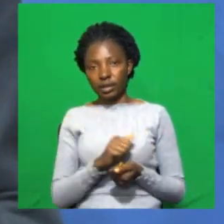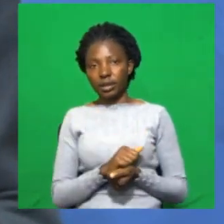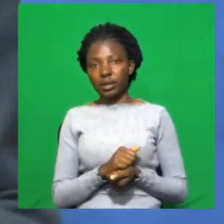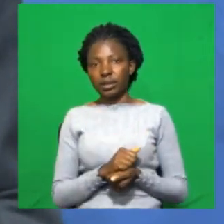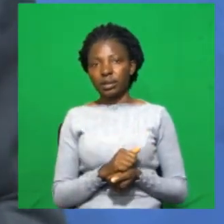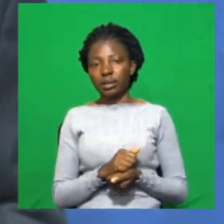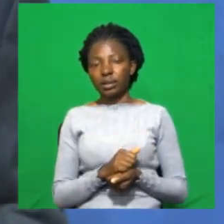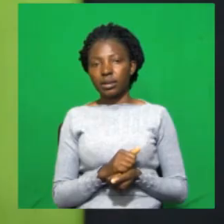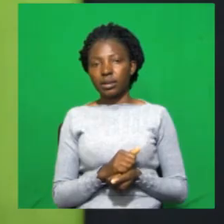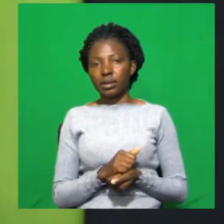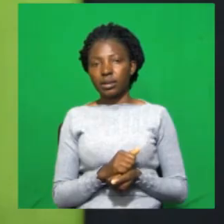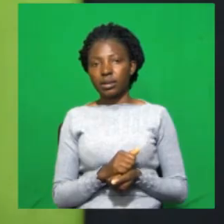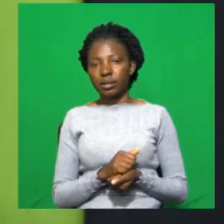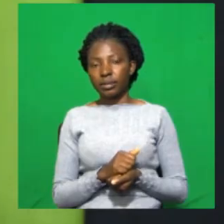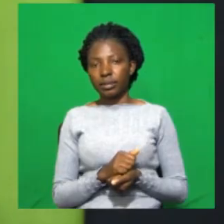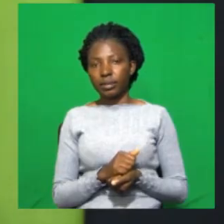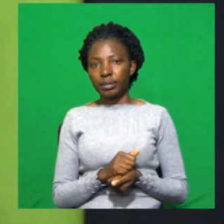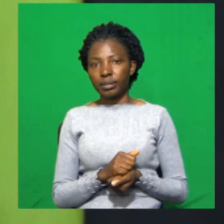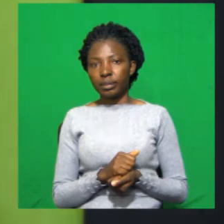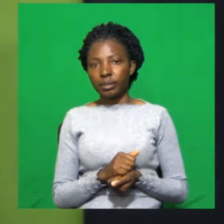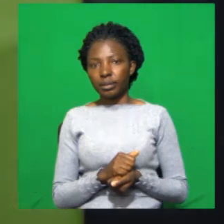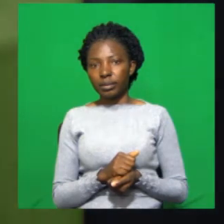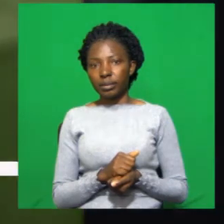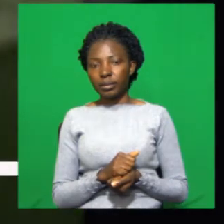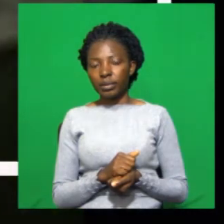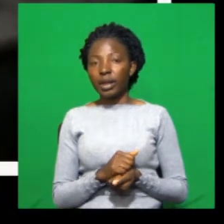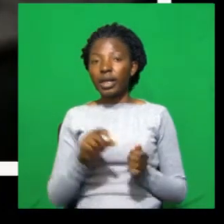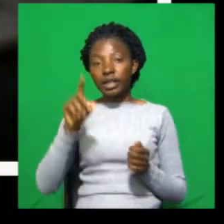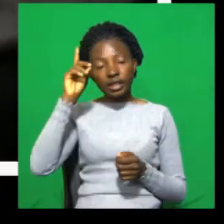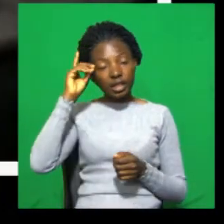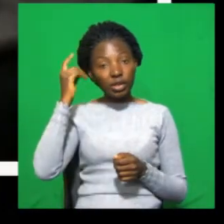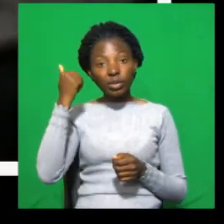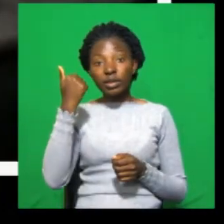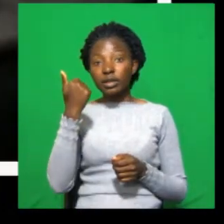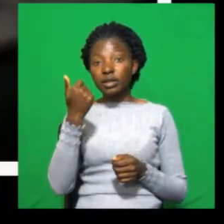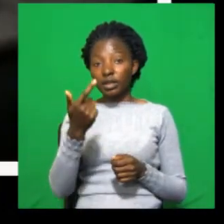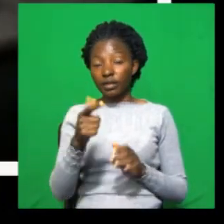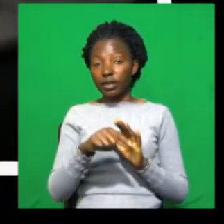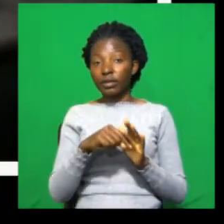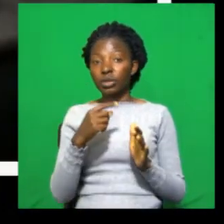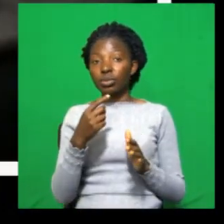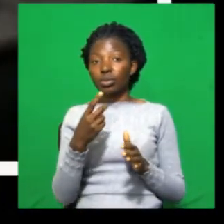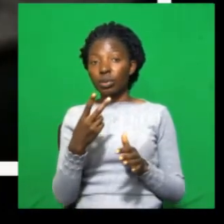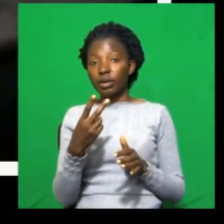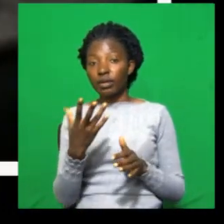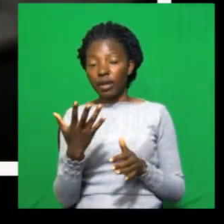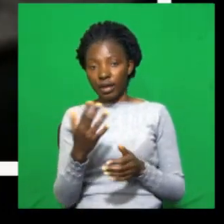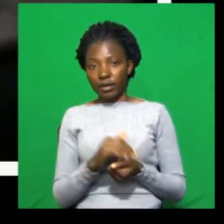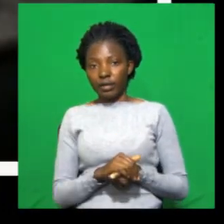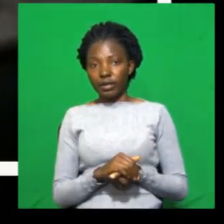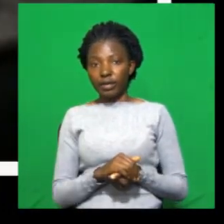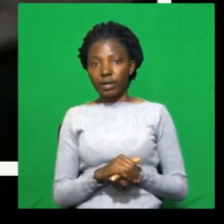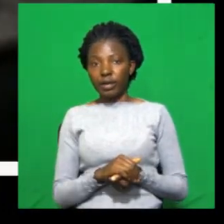Ingwaverenga yakateedzana tiite nguva yekunamata. Daniel 7 yes vhesi ya 25 inoti kudii about uchataura antichrist.